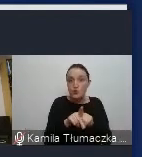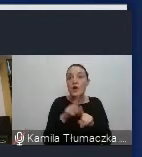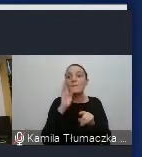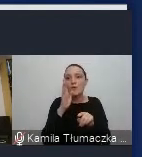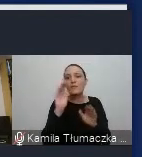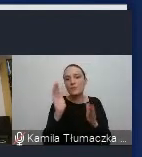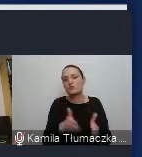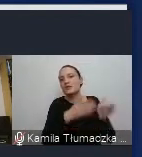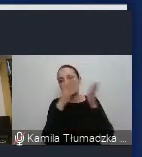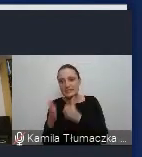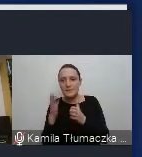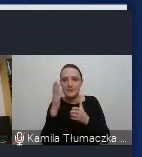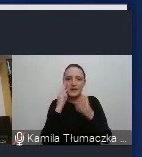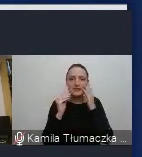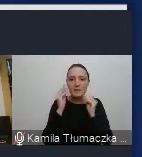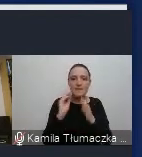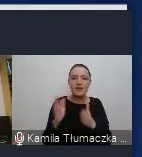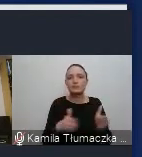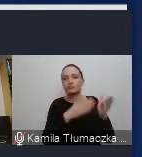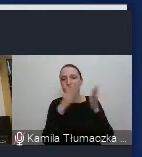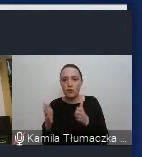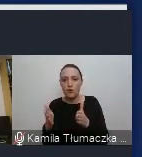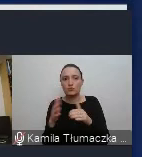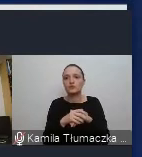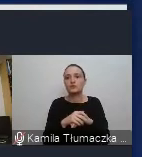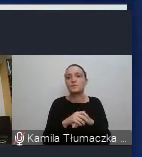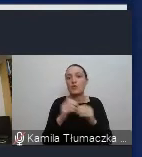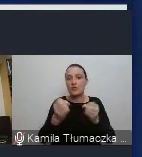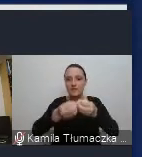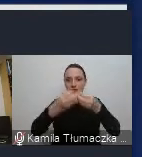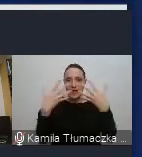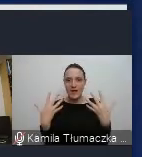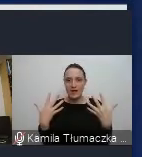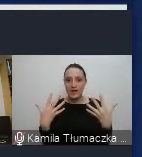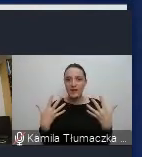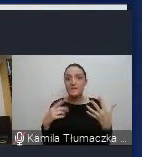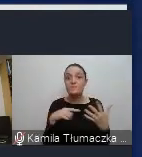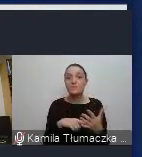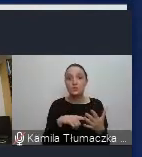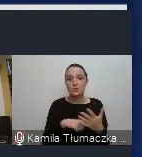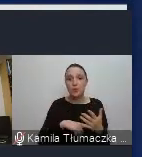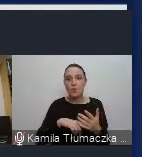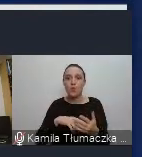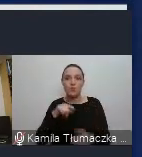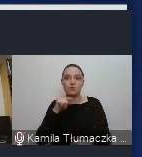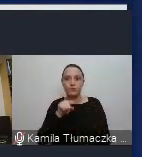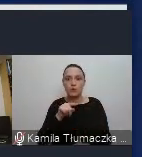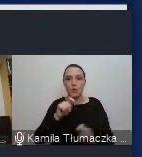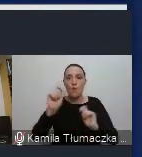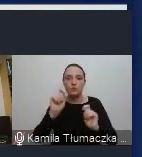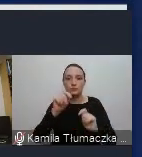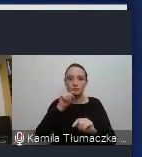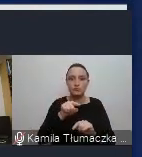przejść do kolejnej zabawy. Tak, ona się otwiera poprzez uruchomienie głośniczka. I